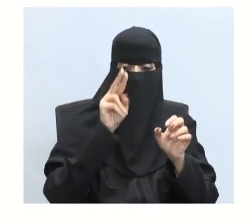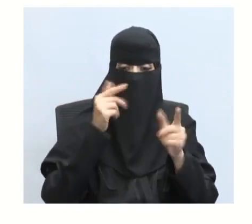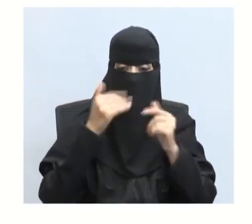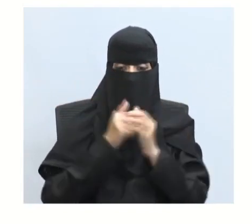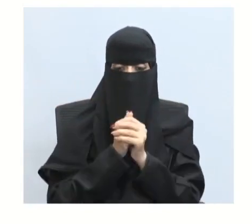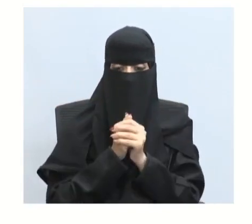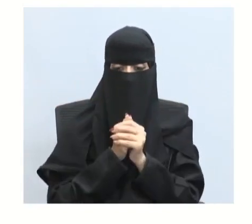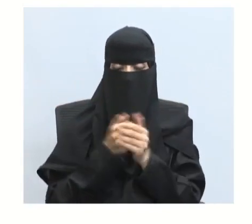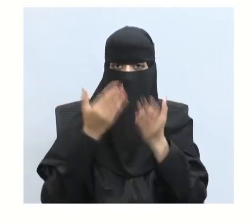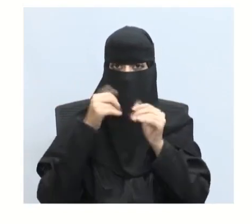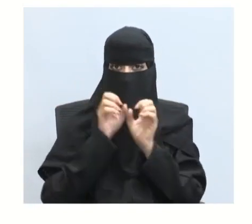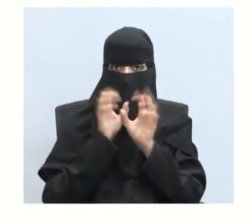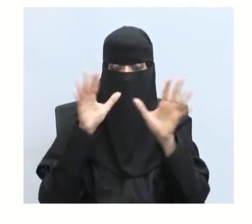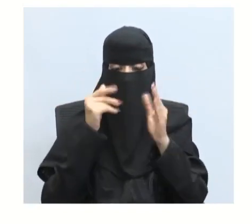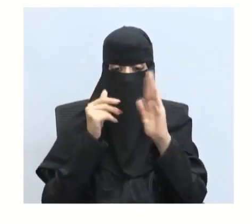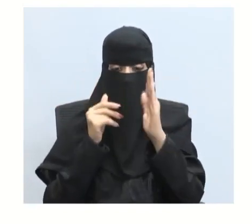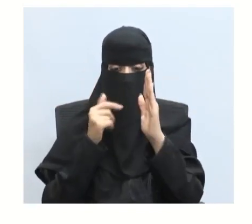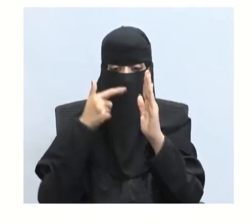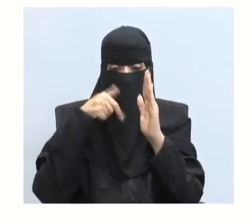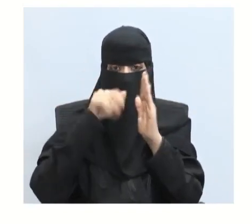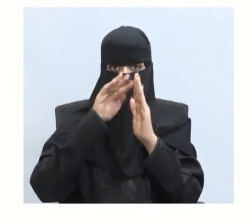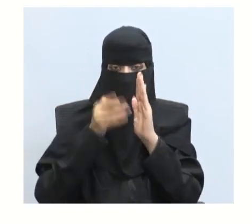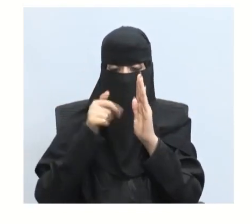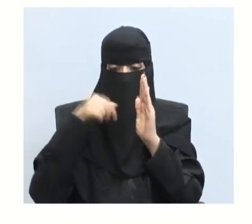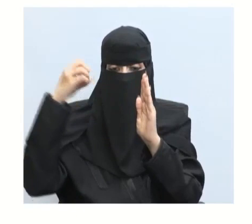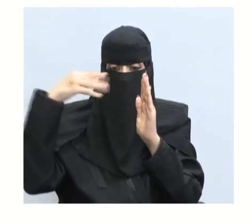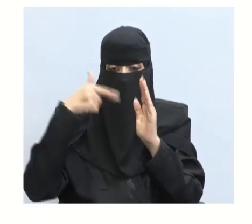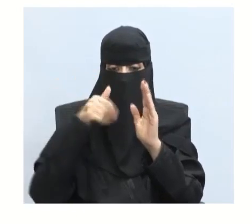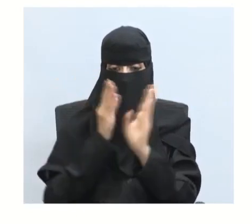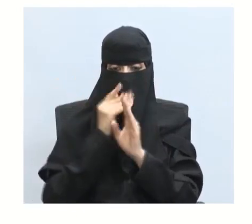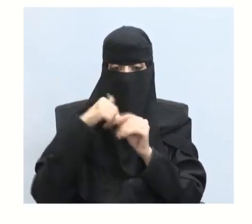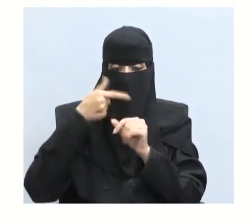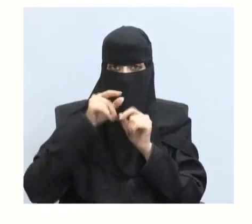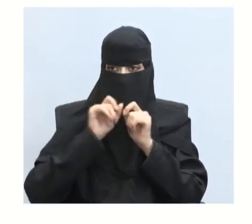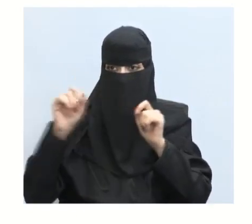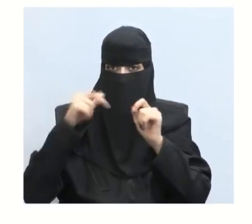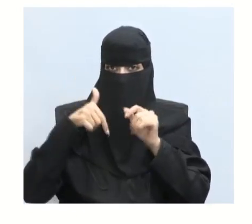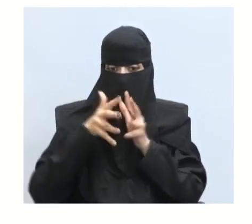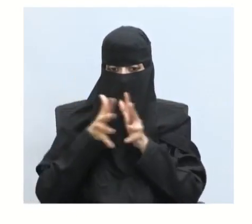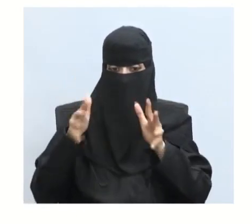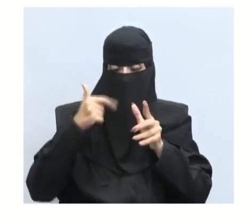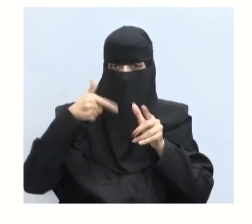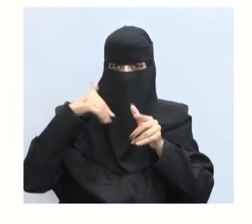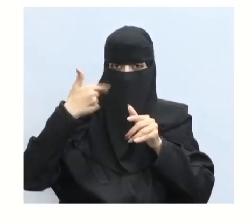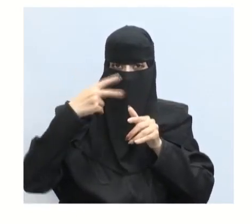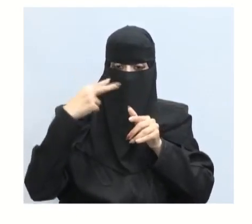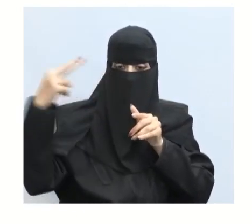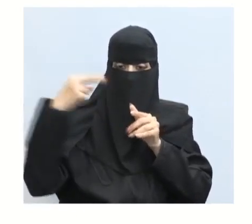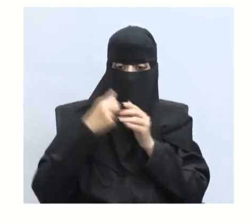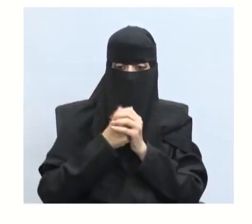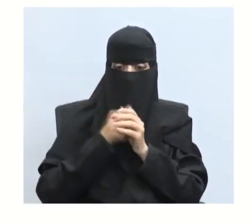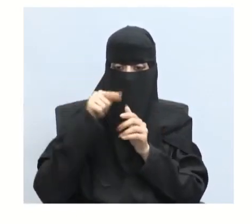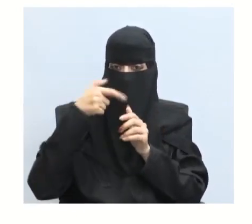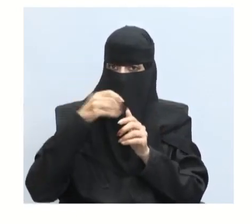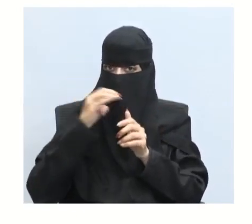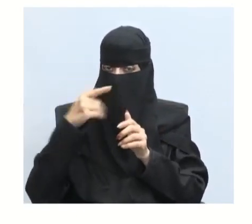اذا تتشتت تشتت المرايا المحدبه الضوء المنعكس عنها مدى واسعا من